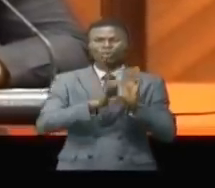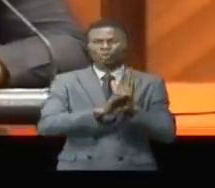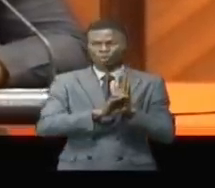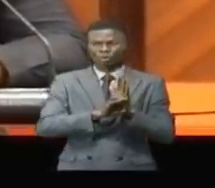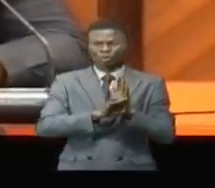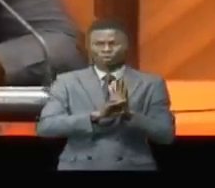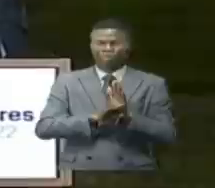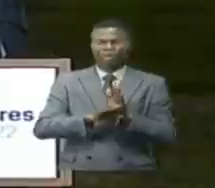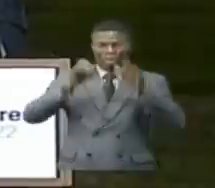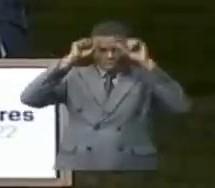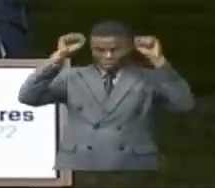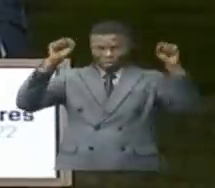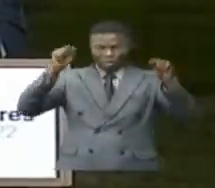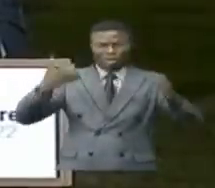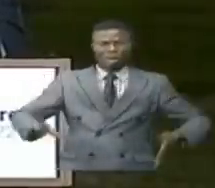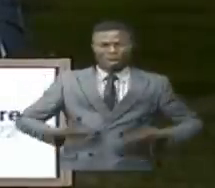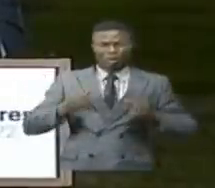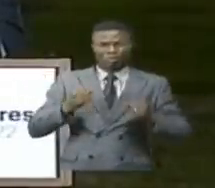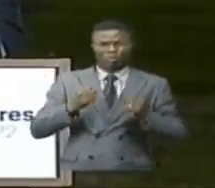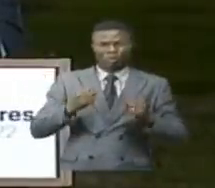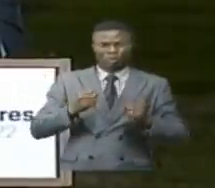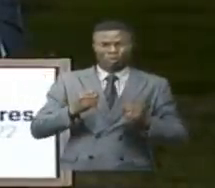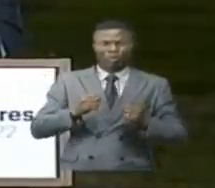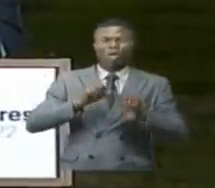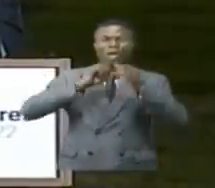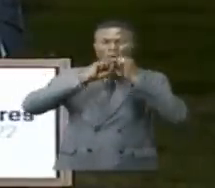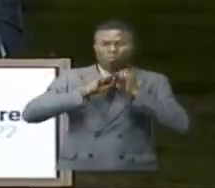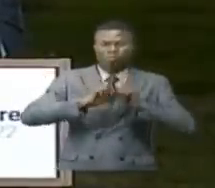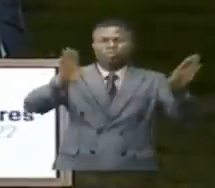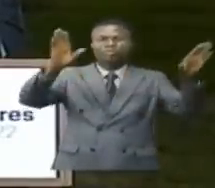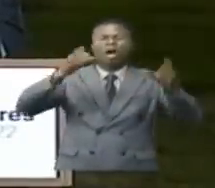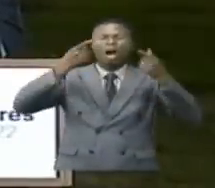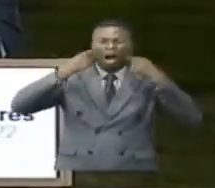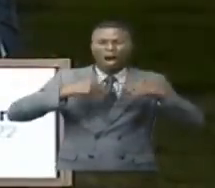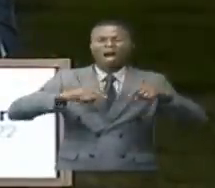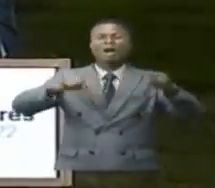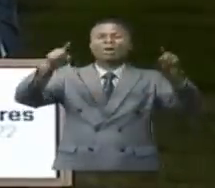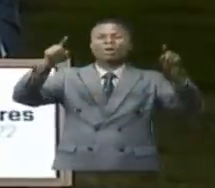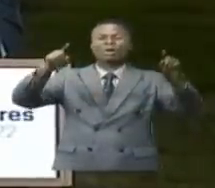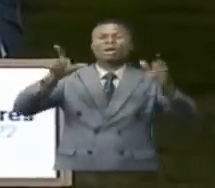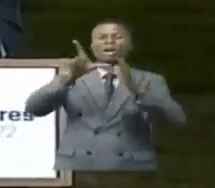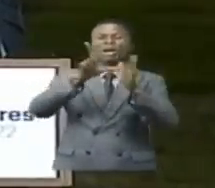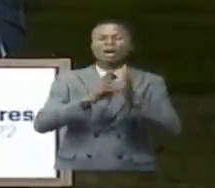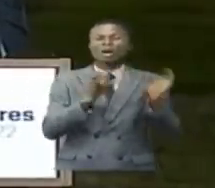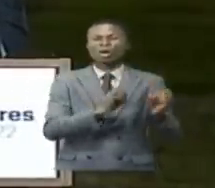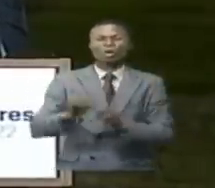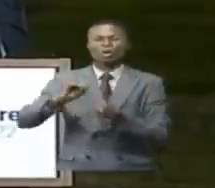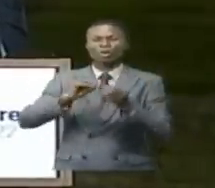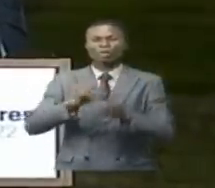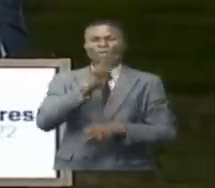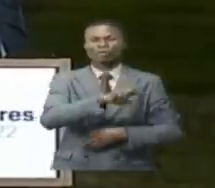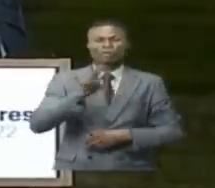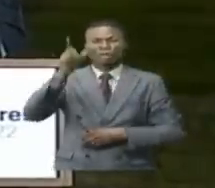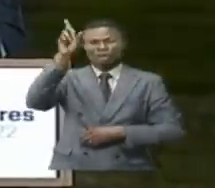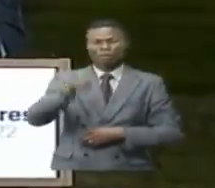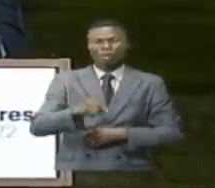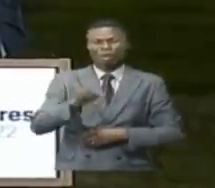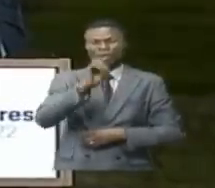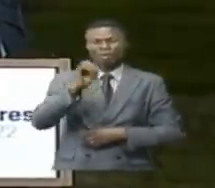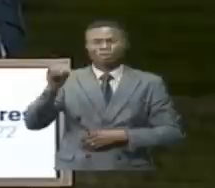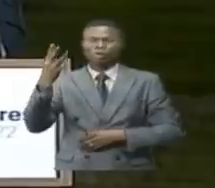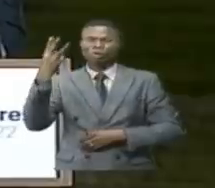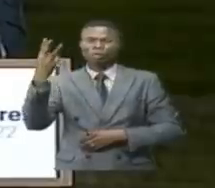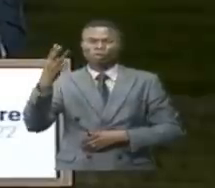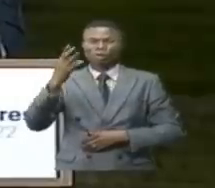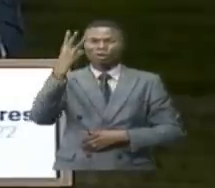Il a salué le vote, la promulgation et la publication de la loi organique numéro 22/003